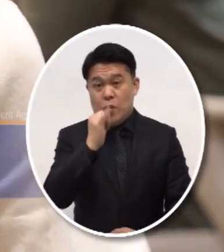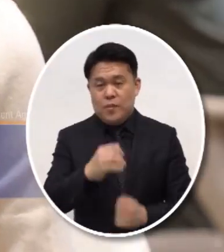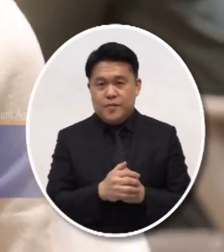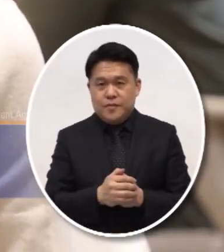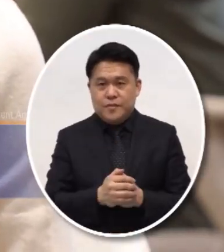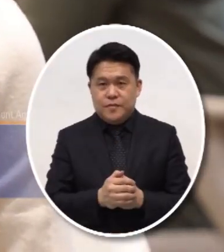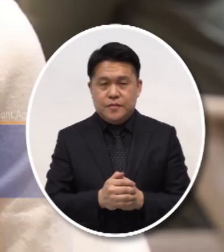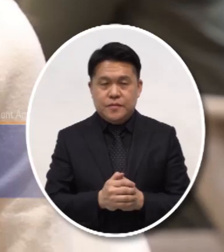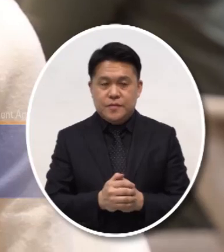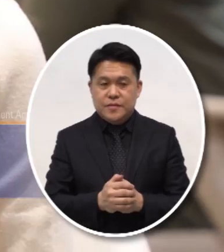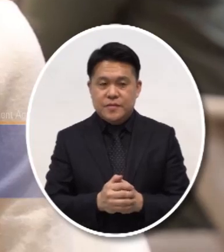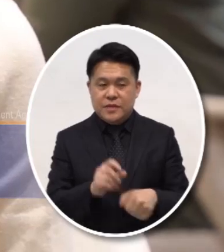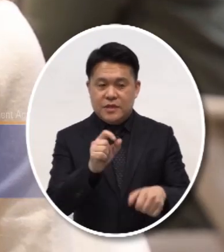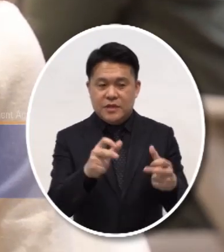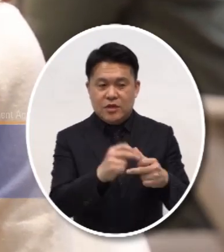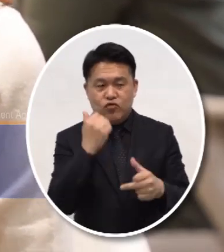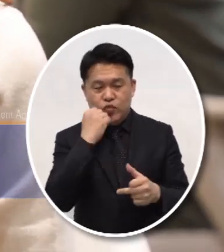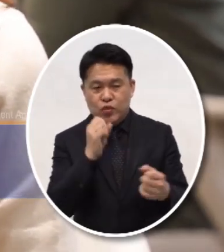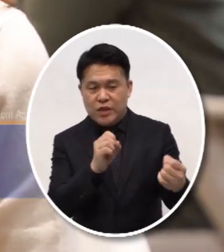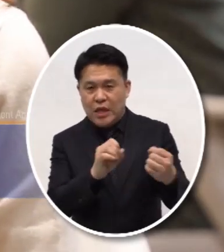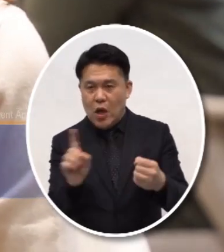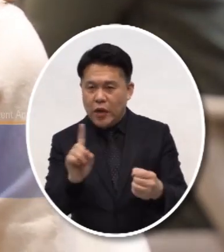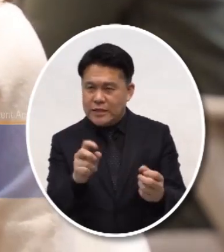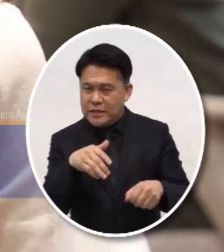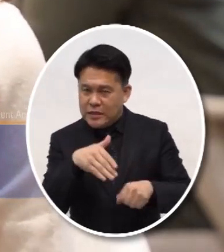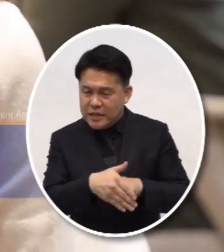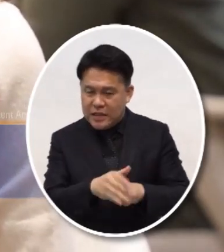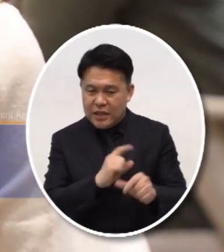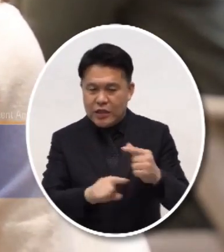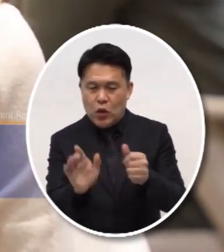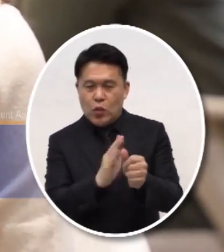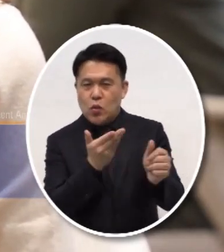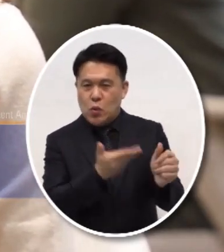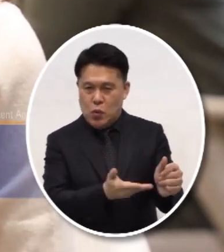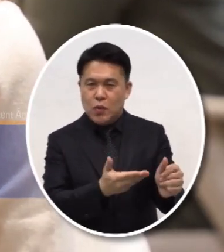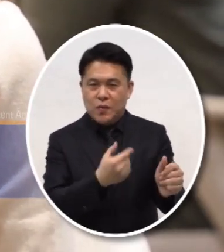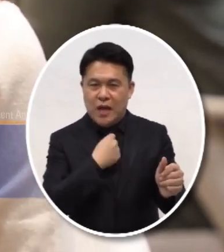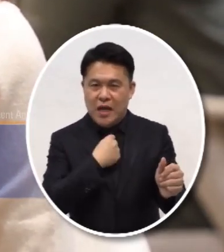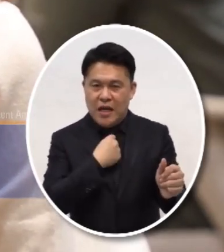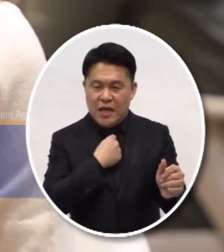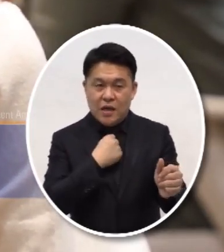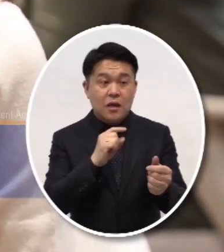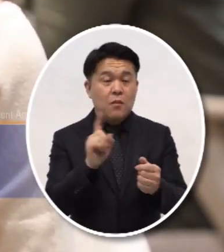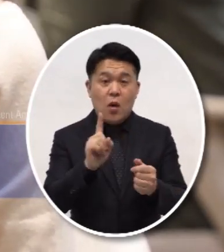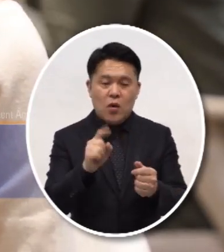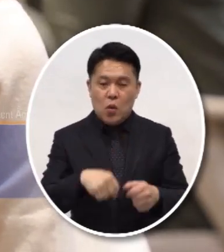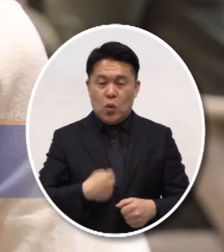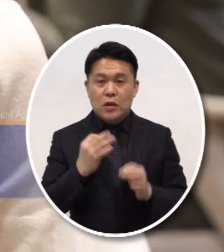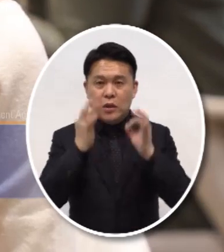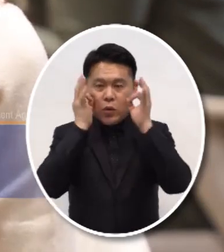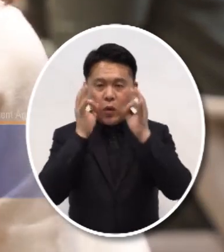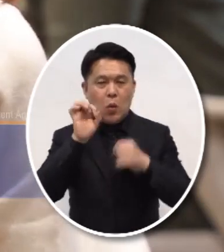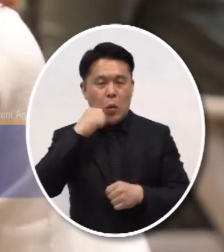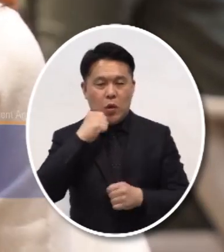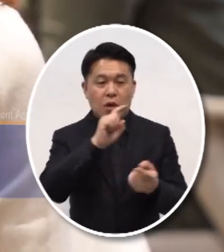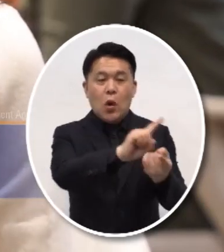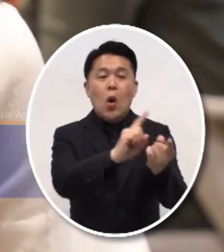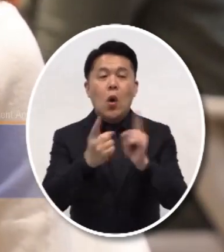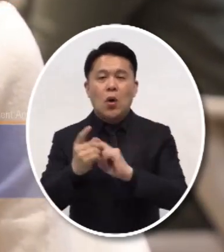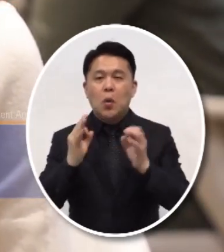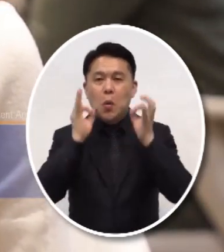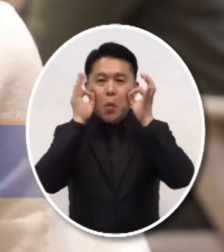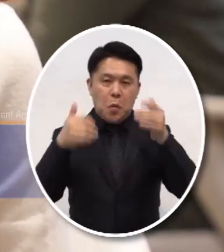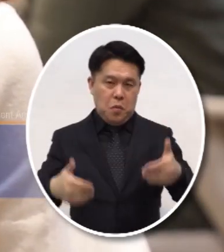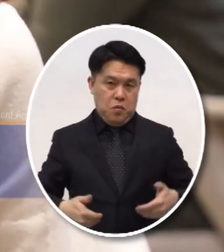같아요. 어떻게 소통을 해야겠다, 좀 더 배려해야겠다라는 점을. 근데 그거는 서로 노력을